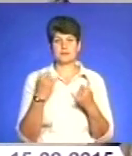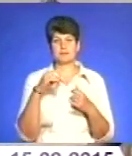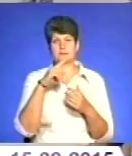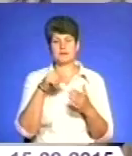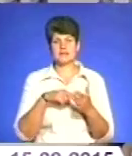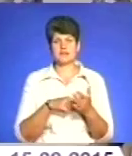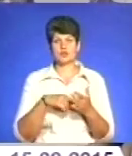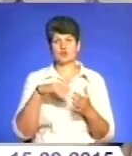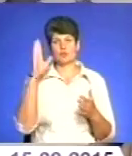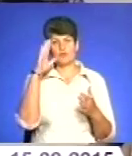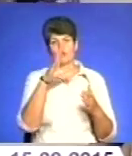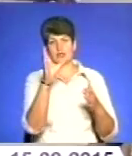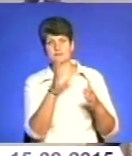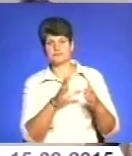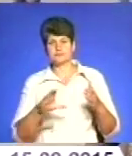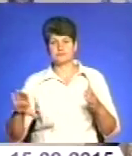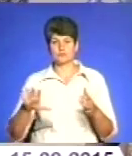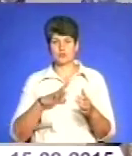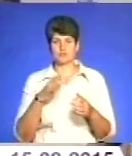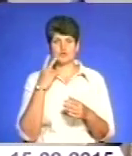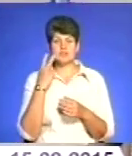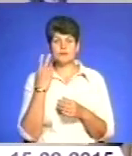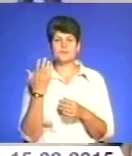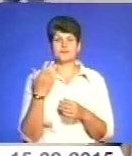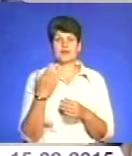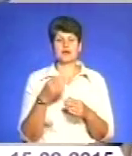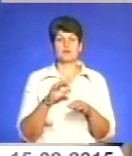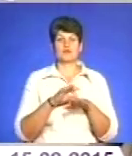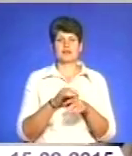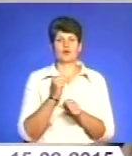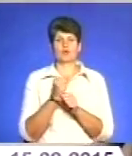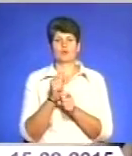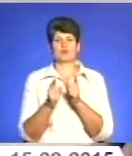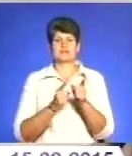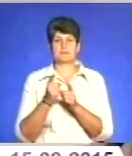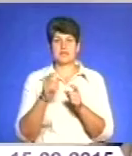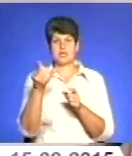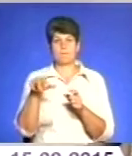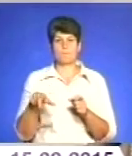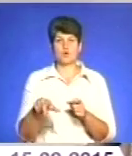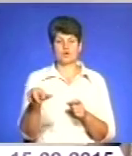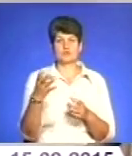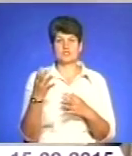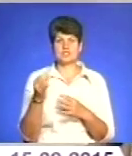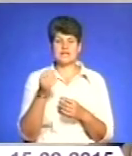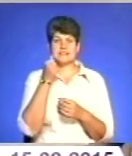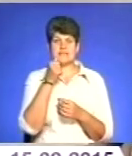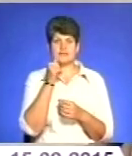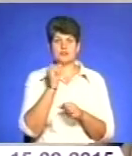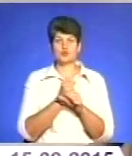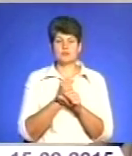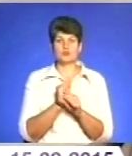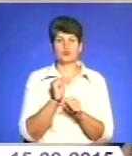тут не стояла, бо постійний стік води. Проведення роботи вже по заміні бордюру. Ще цього тижня буде буквально завтра зроблені роботи